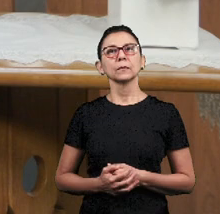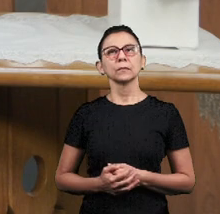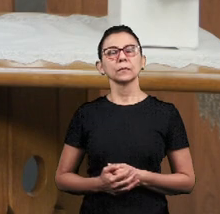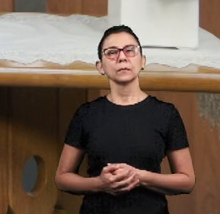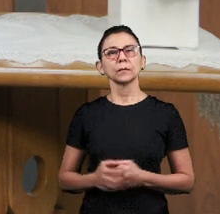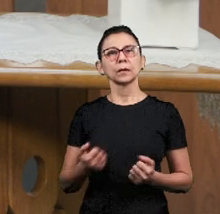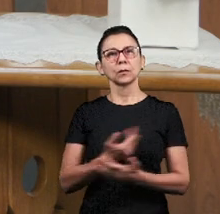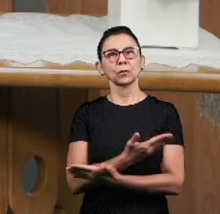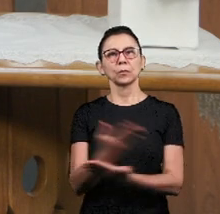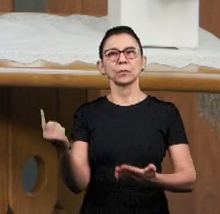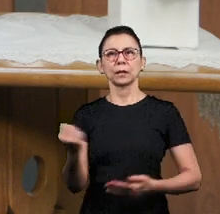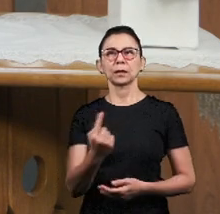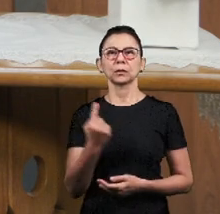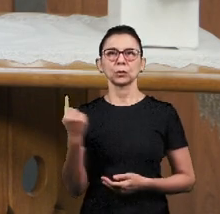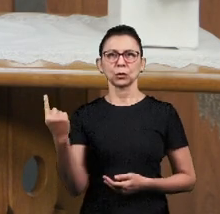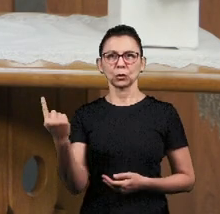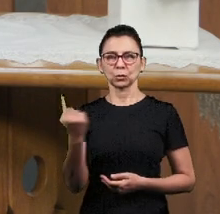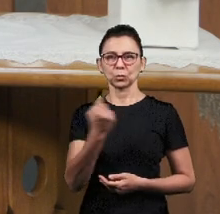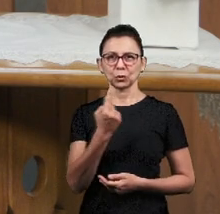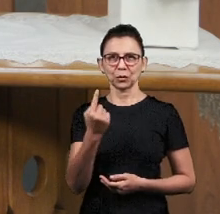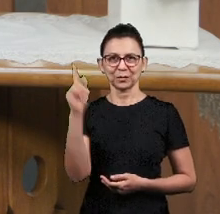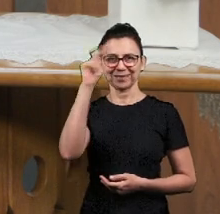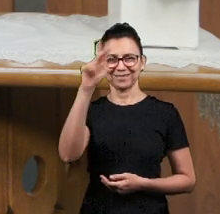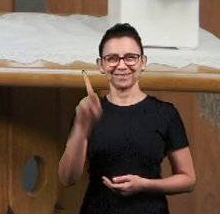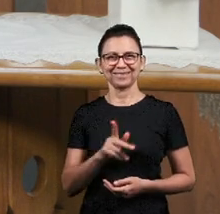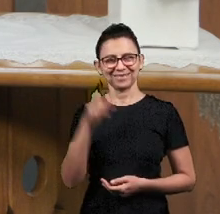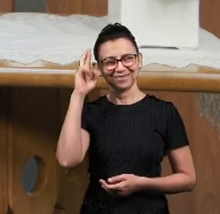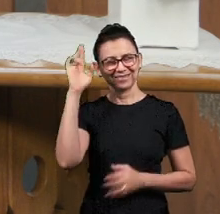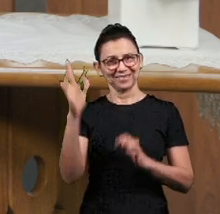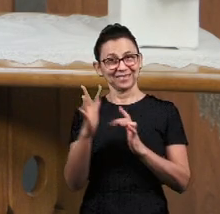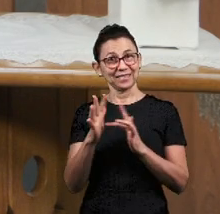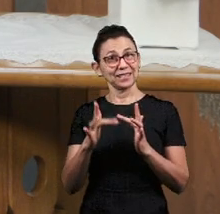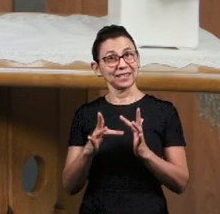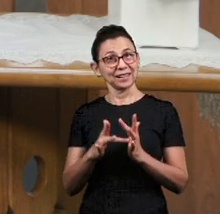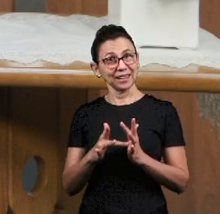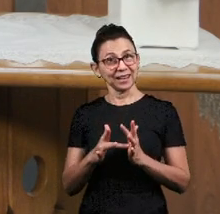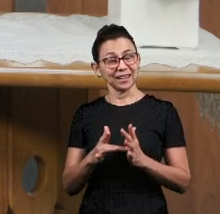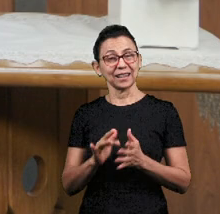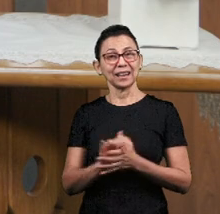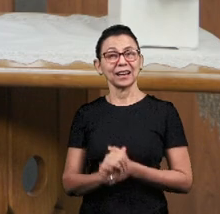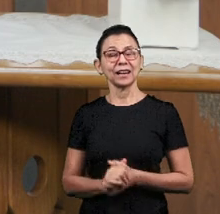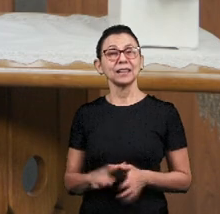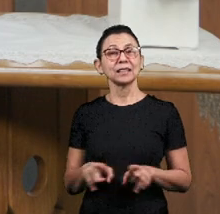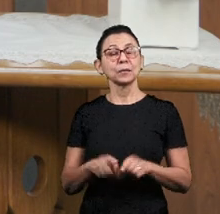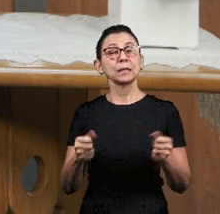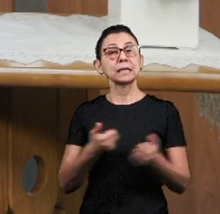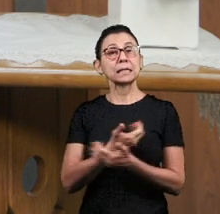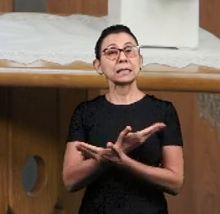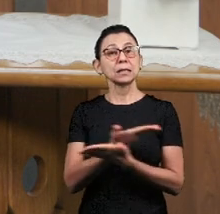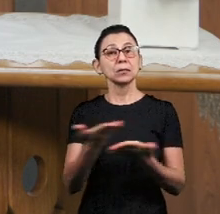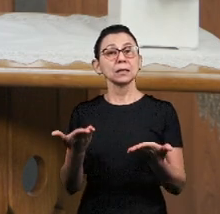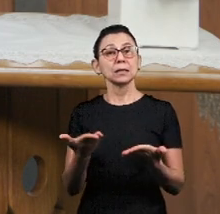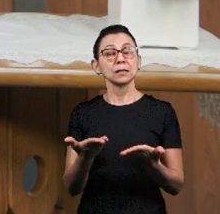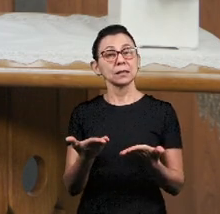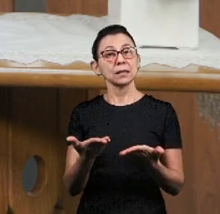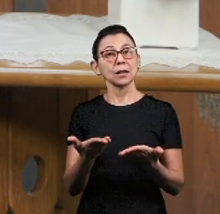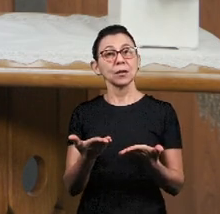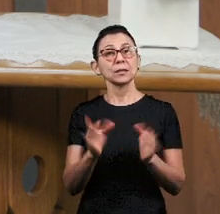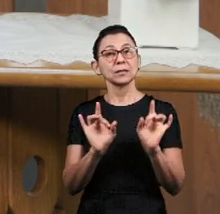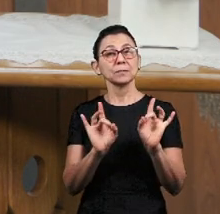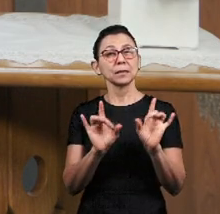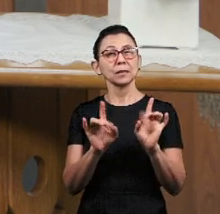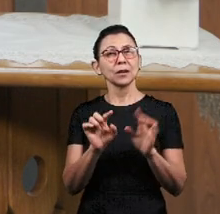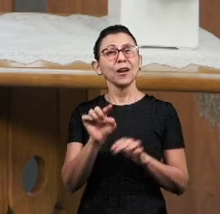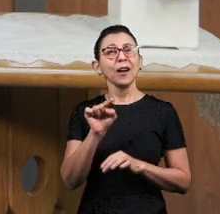Je salue à tous dans la paix du Seigneur Jésus. Et je veux vous saluer, mais spécialement